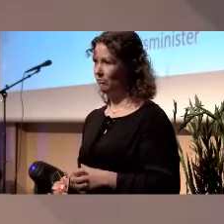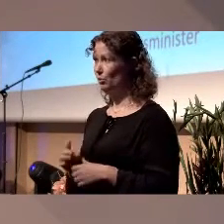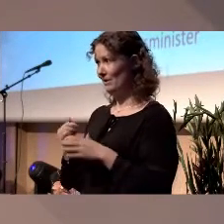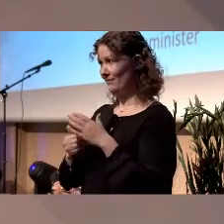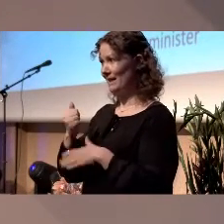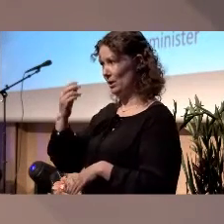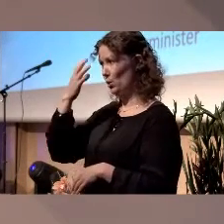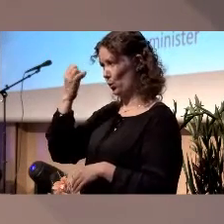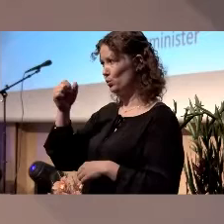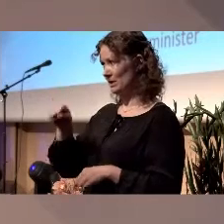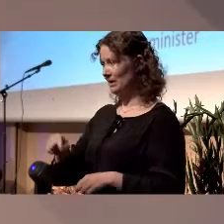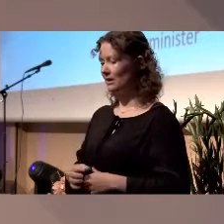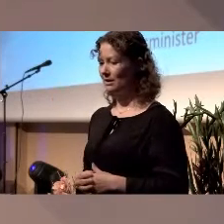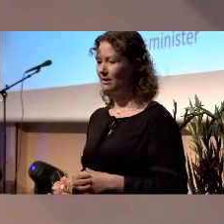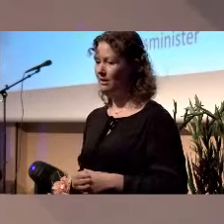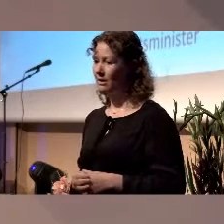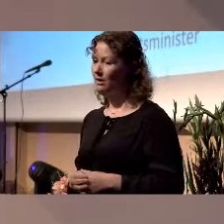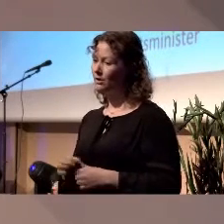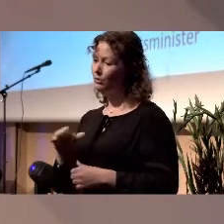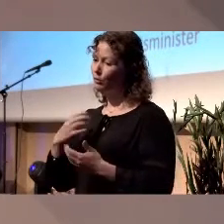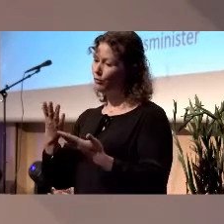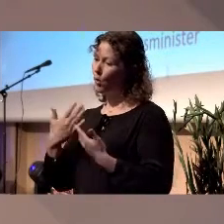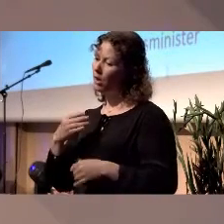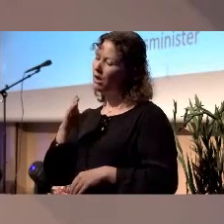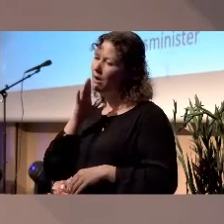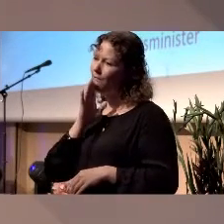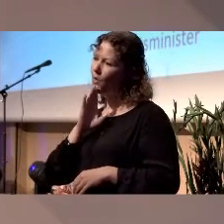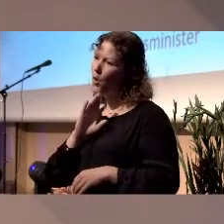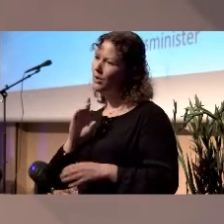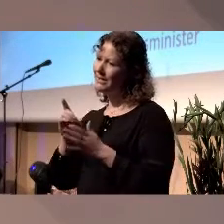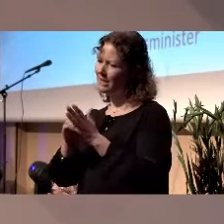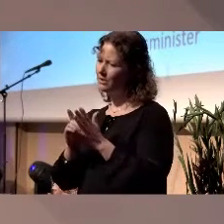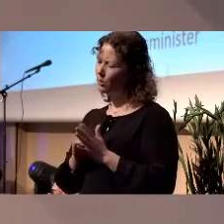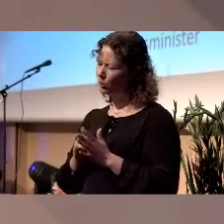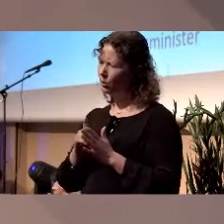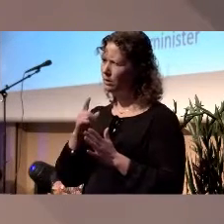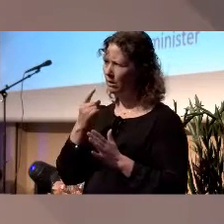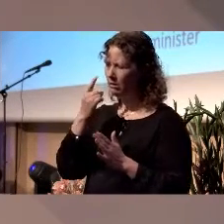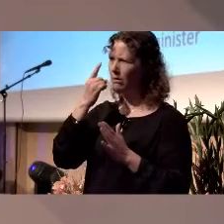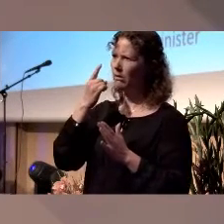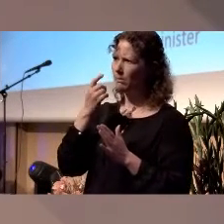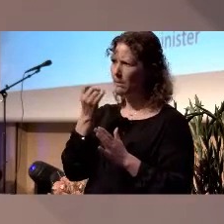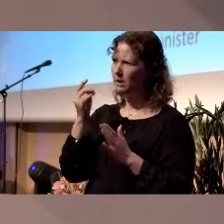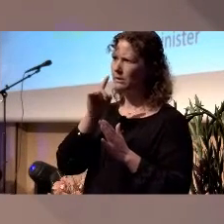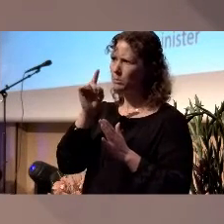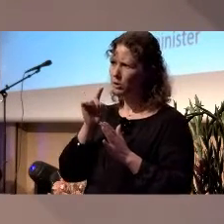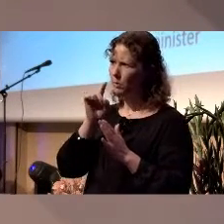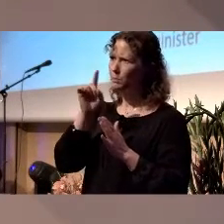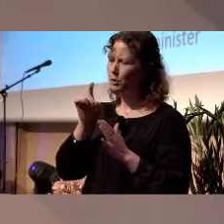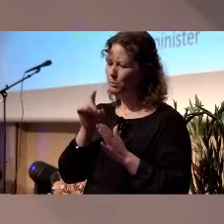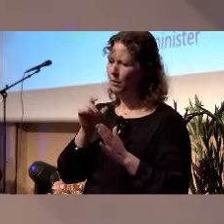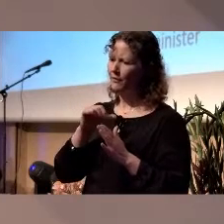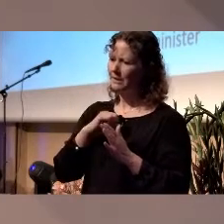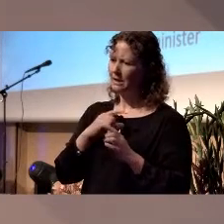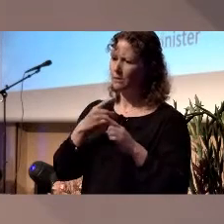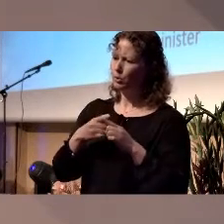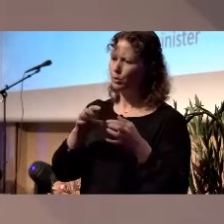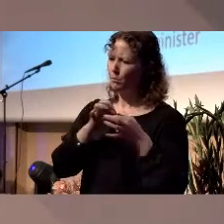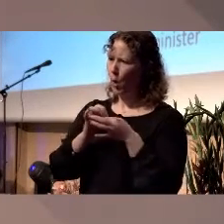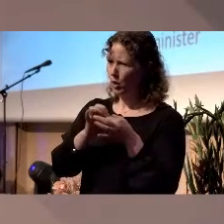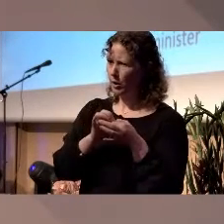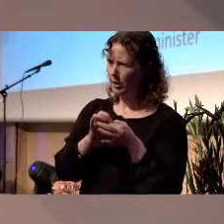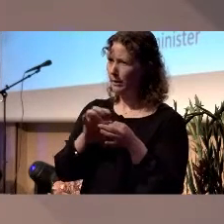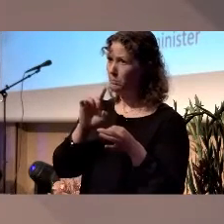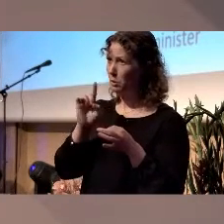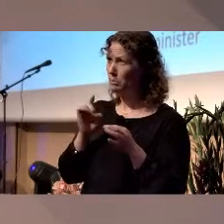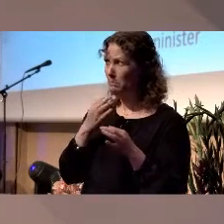huske det. Å få en alvorlig diagnose reiser mange spørsmål for den som er syk og for de pårørende. Spørsmålene om jeg